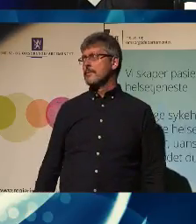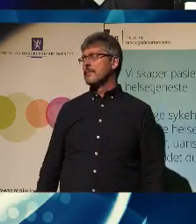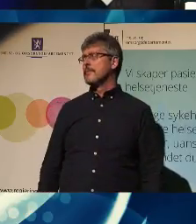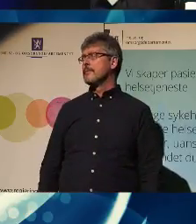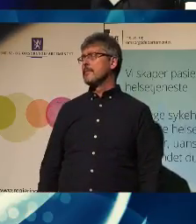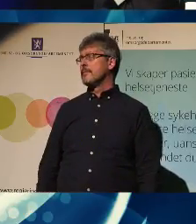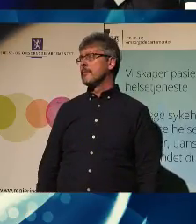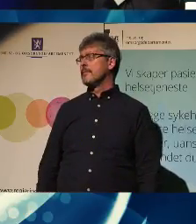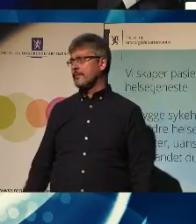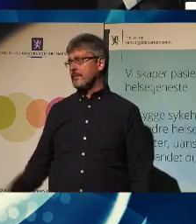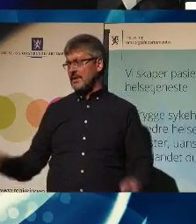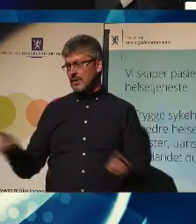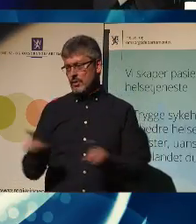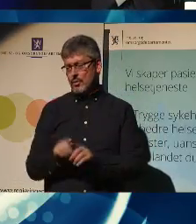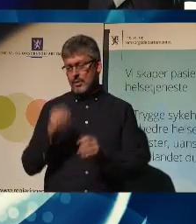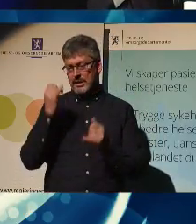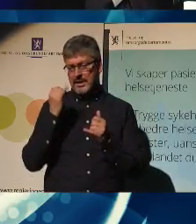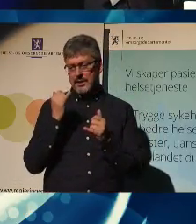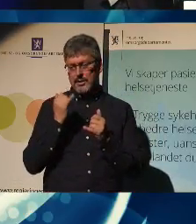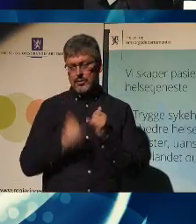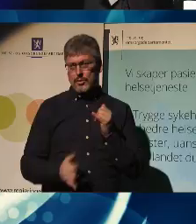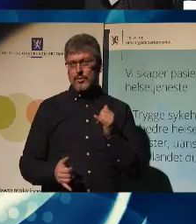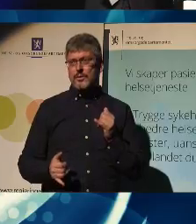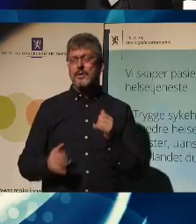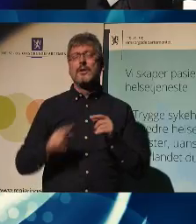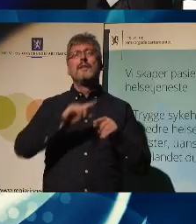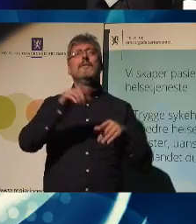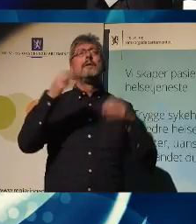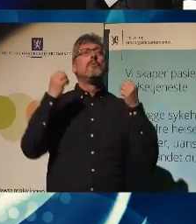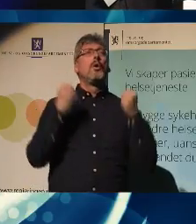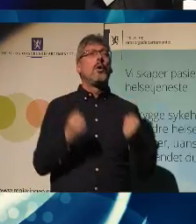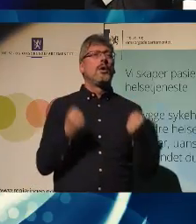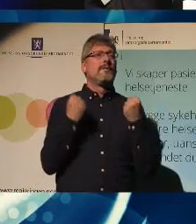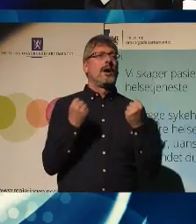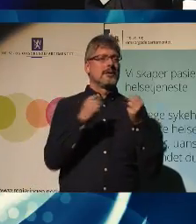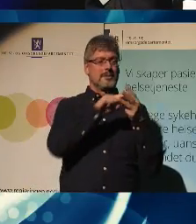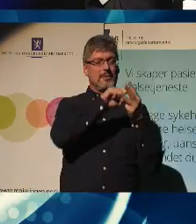Så avslutningsvis, vi må holde fast ved disse tre.